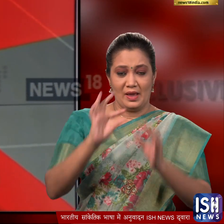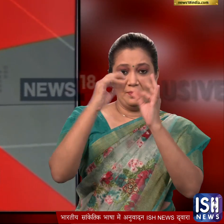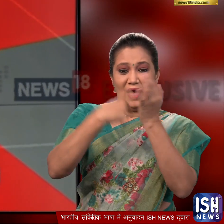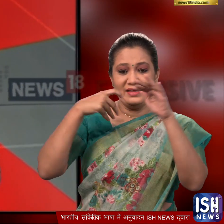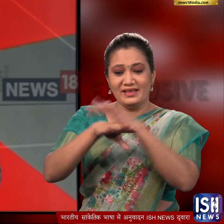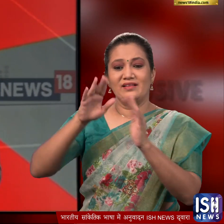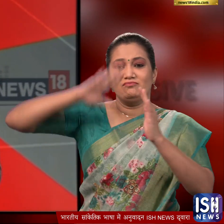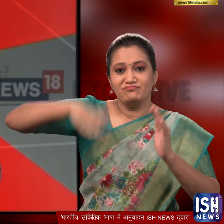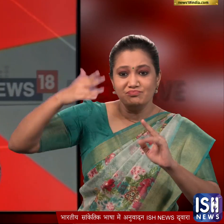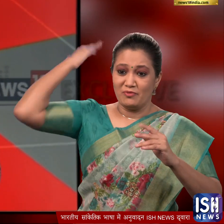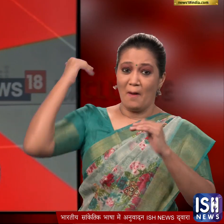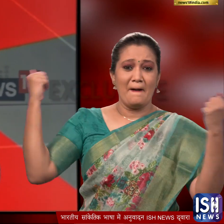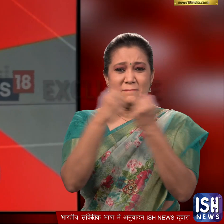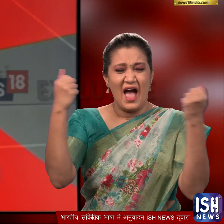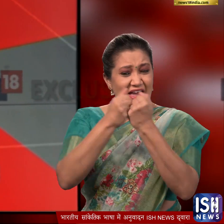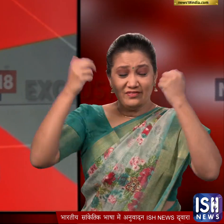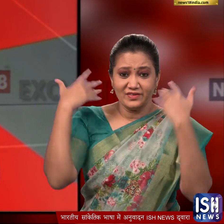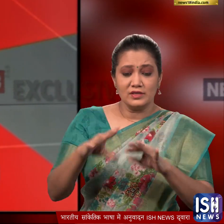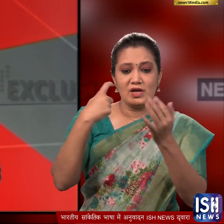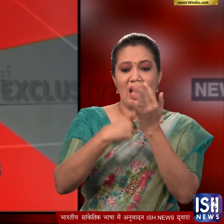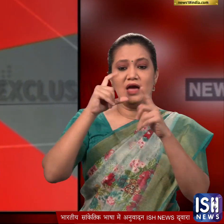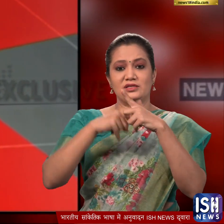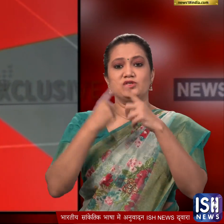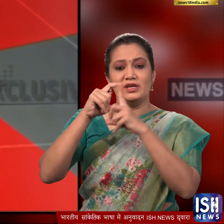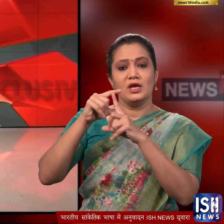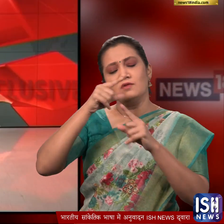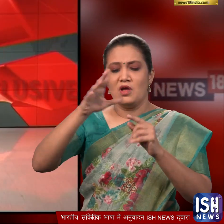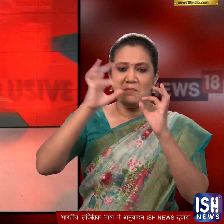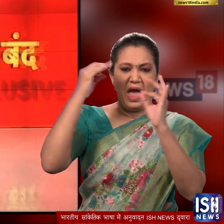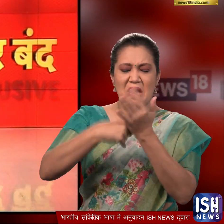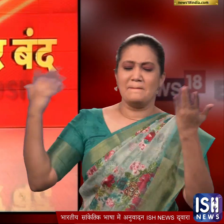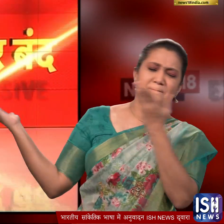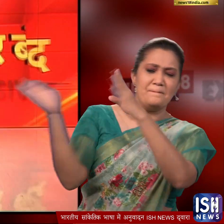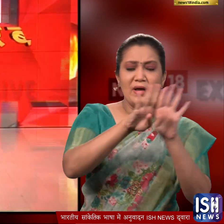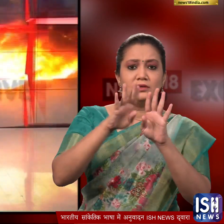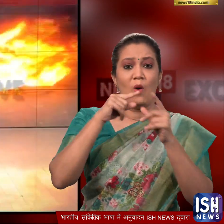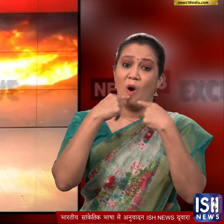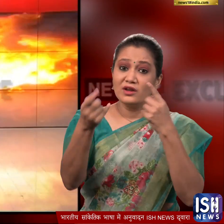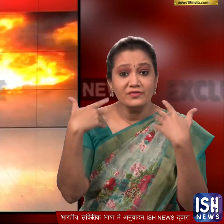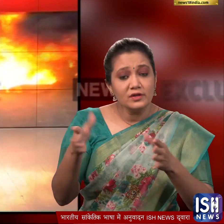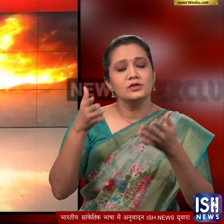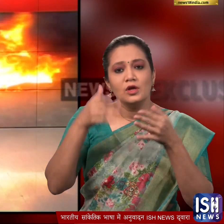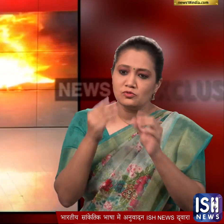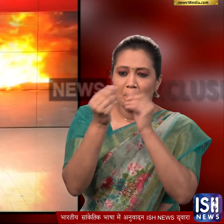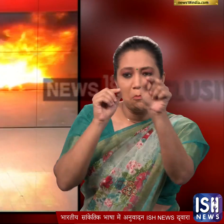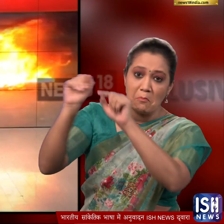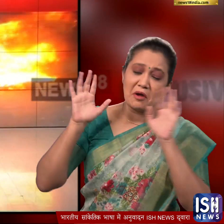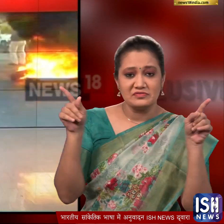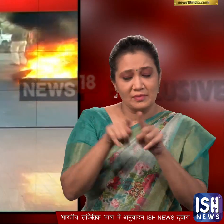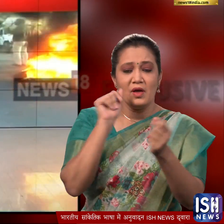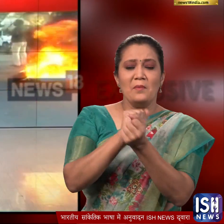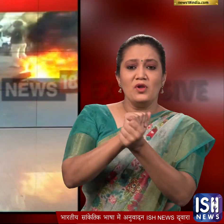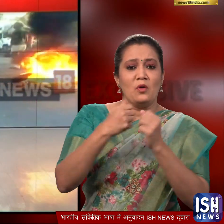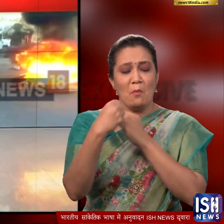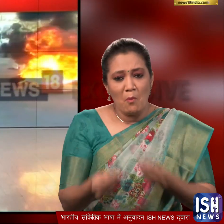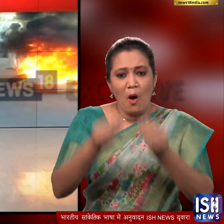दिया। बिहार विधानसभा में विधायकों से हुई मारपीट के विरोध में आरजेडी के बिहार बंद का कई जिलों में असर देखने को मिला। पुलिस को ज्यादा अधिकार देने